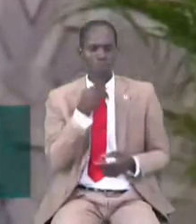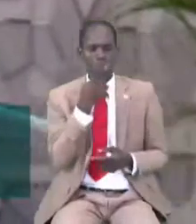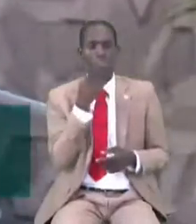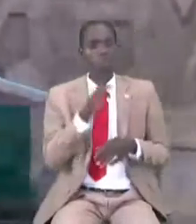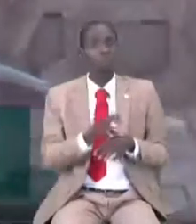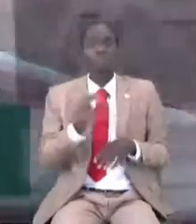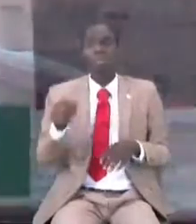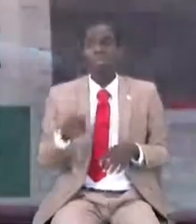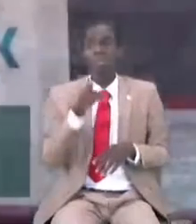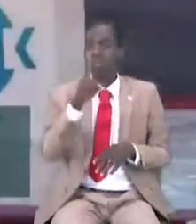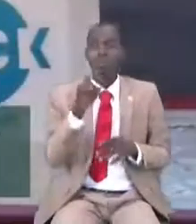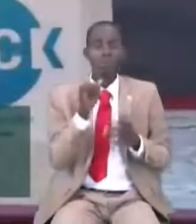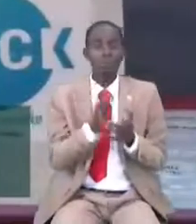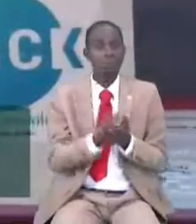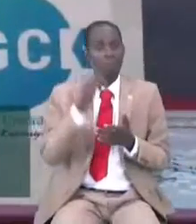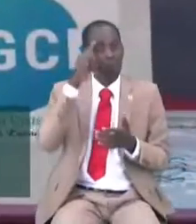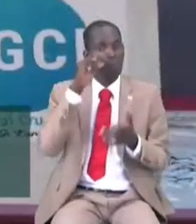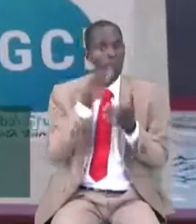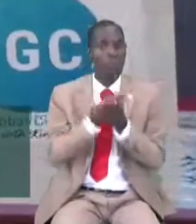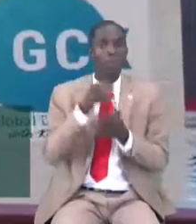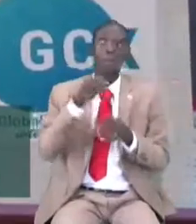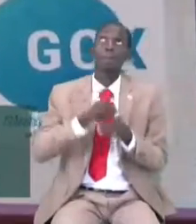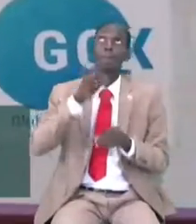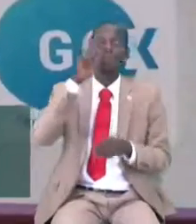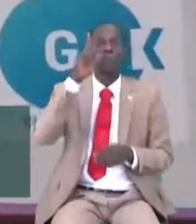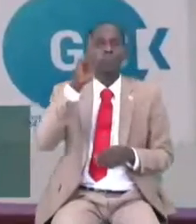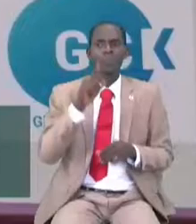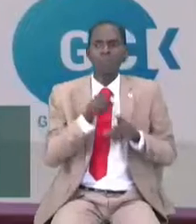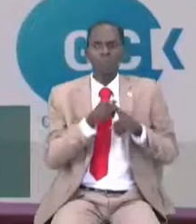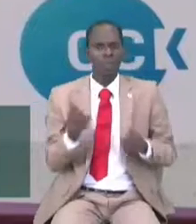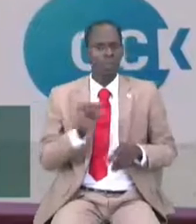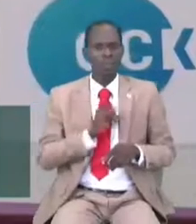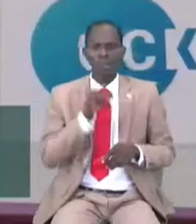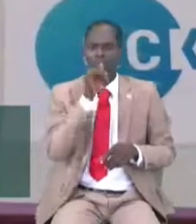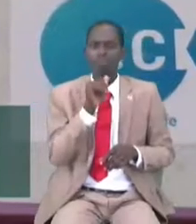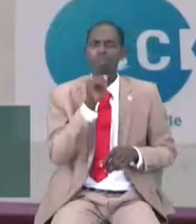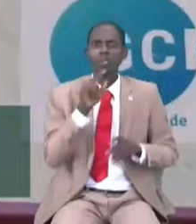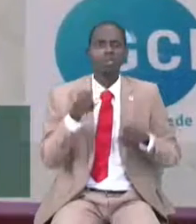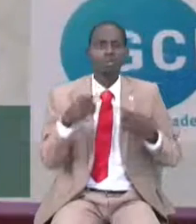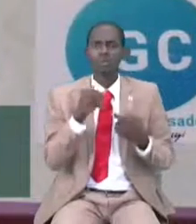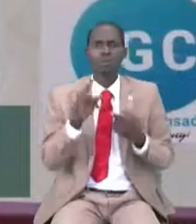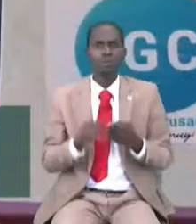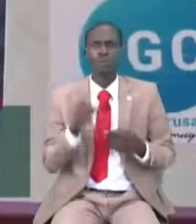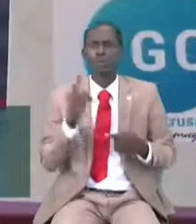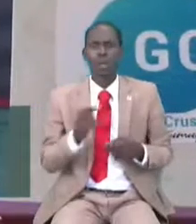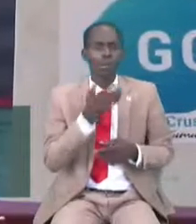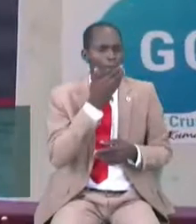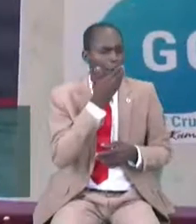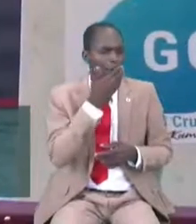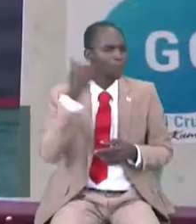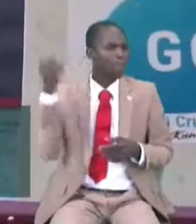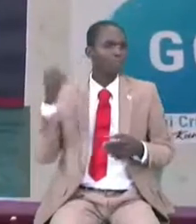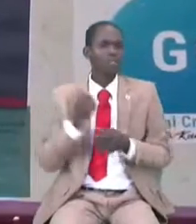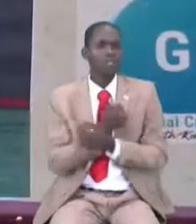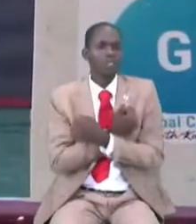pas à la meilleure, gracieuse, aimable église en ville. Ce n'est pas ton problème.